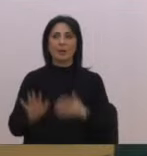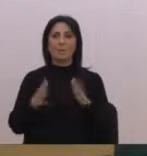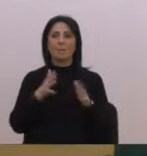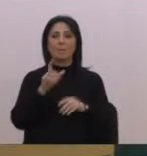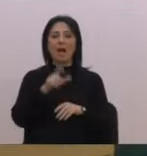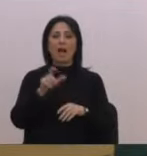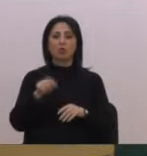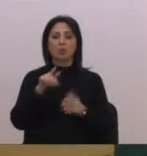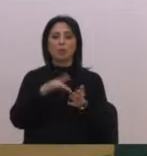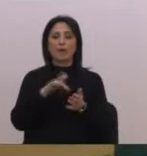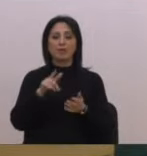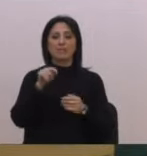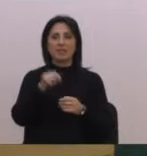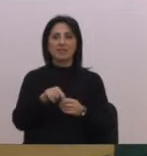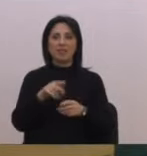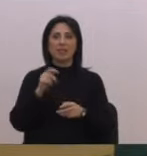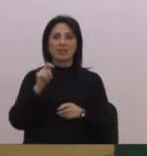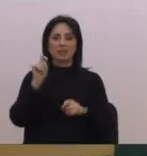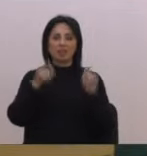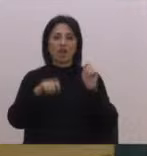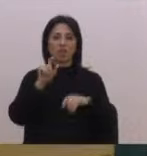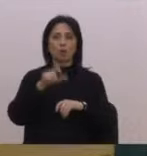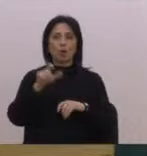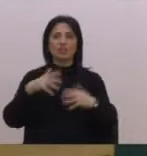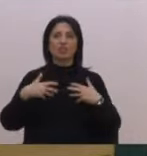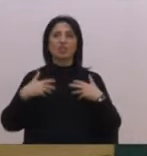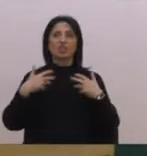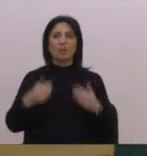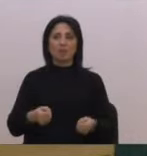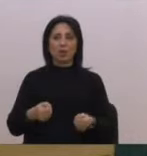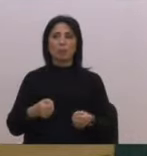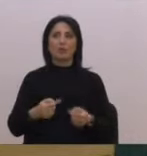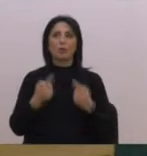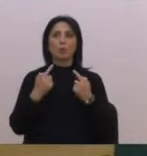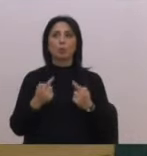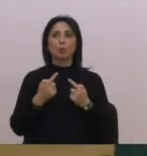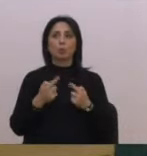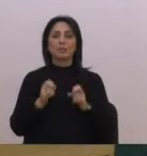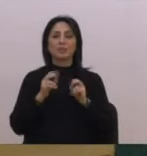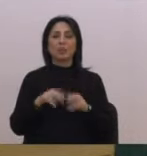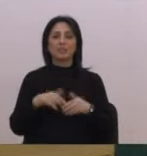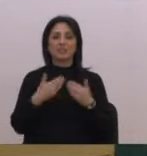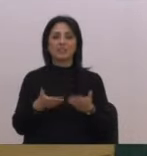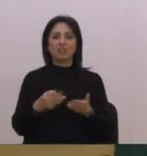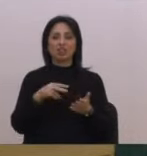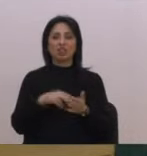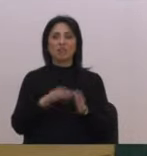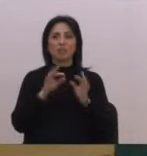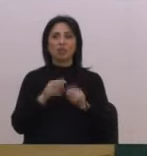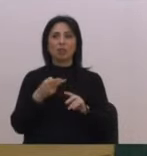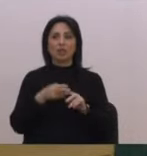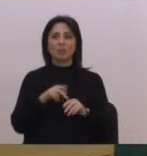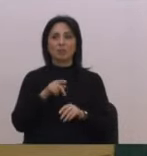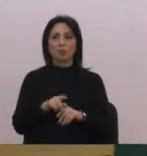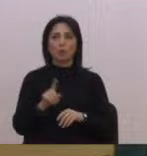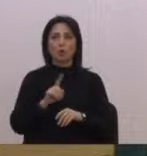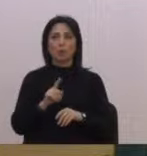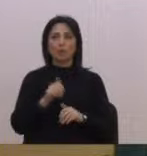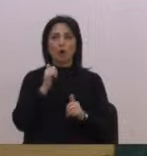Batumelebis da ik časuli adamianebis jamteloba uzarmazari saptxis cinashe dgeba soret imitom